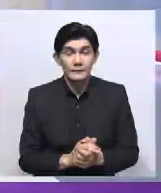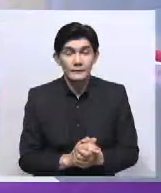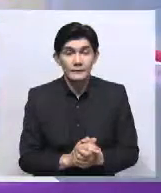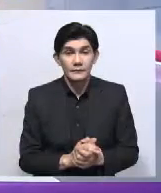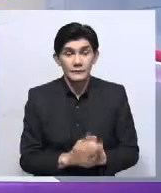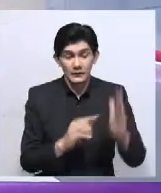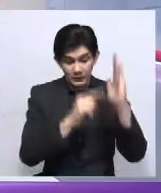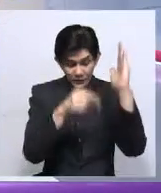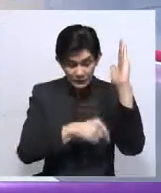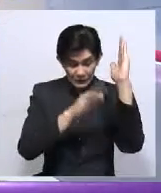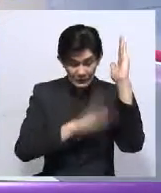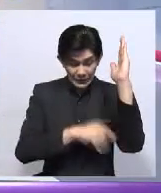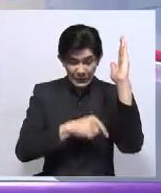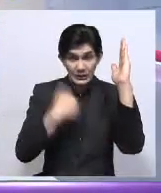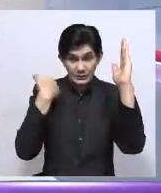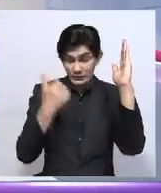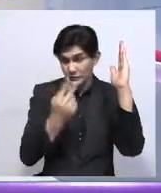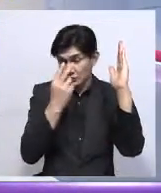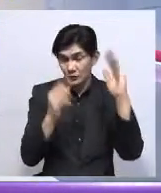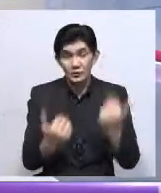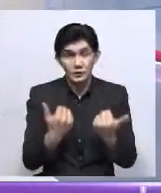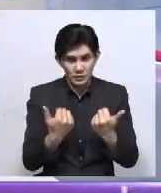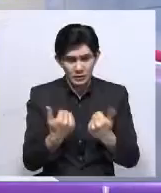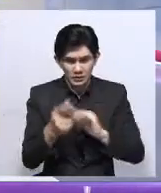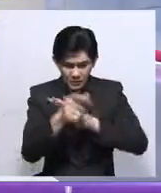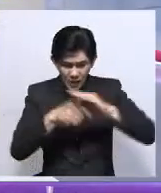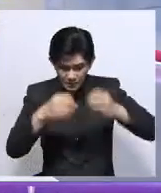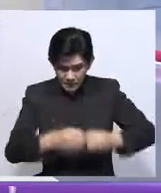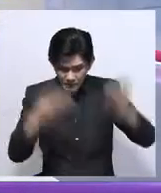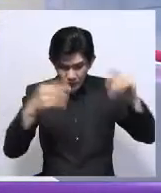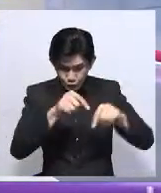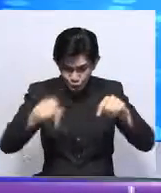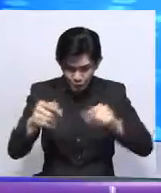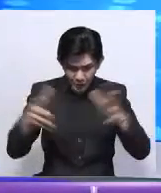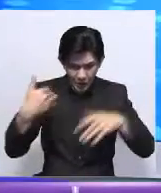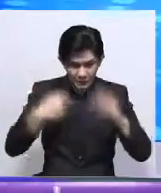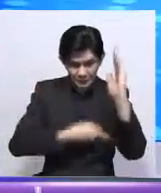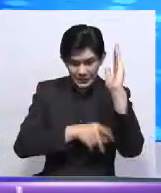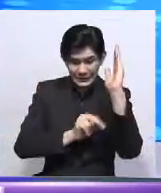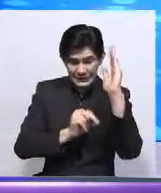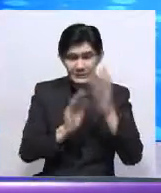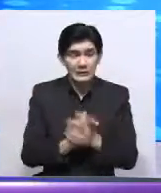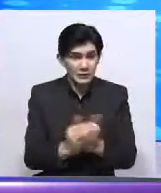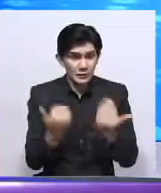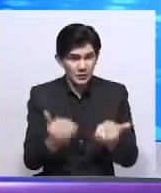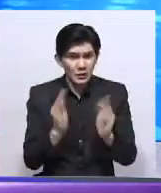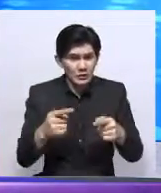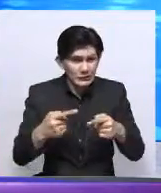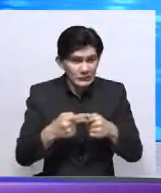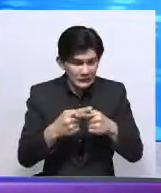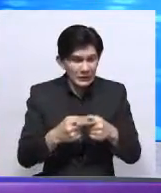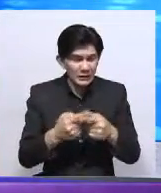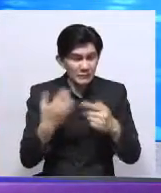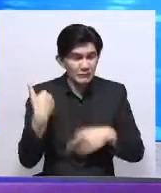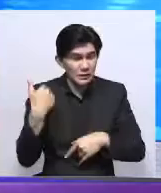ลงไปดูสถานการณ์ในพื้นที่จังหวัดชายแดนภาคใต้กันบ้างนะคะวันนี้เกิดเหตุรอบวางระเบิดหลายจุดในพื้นที่จังหวัดปัตตานีค่ะทำให้มีผู้ได้รับบ